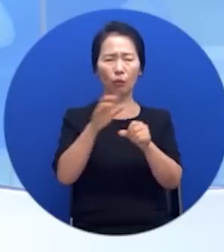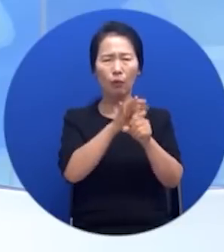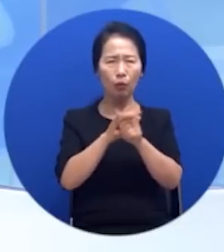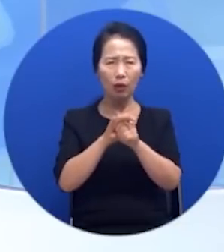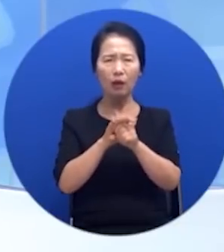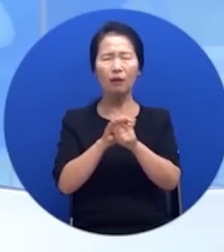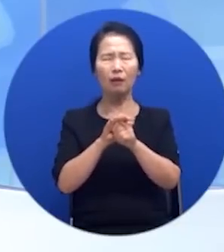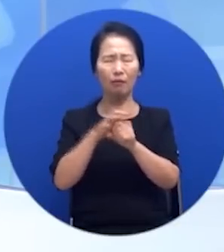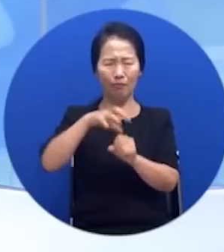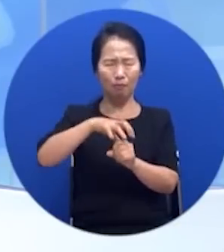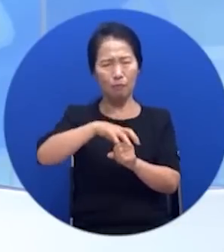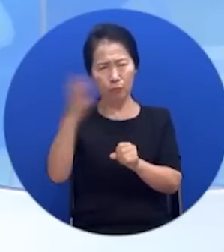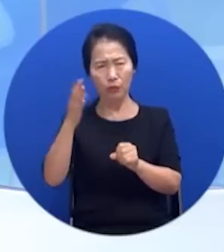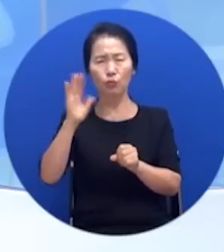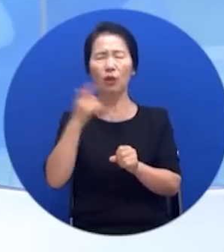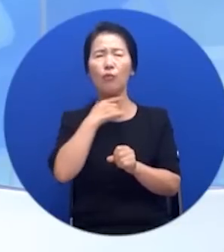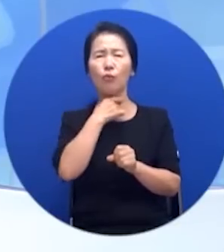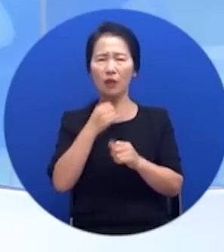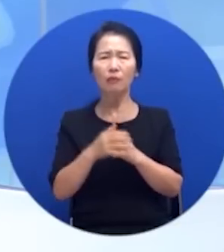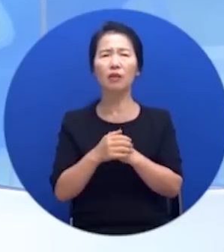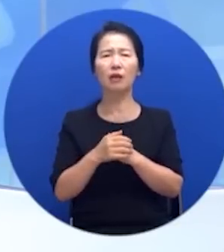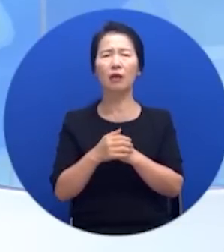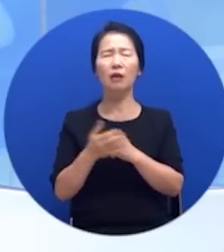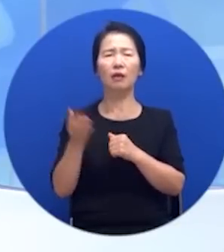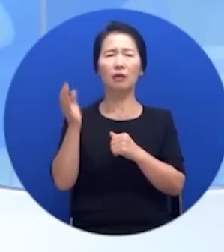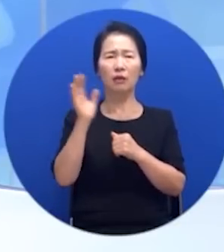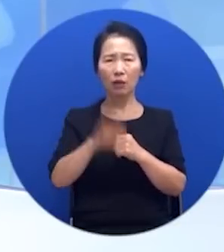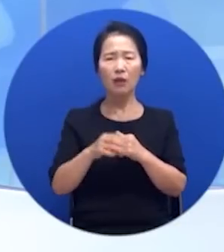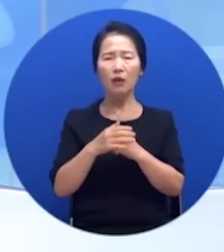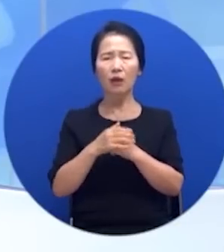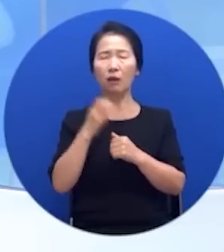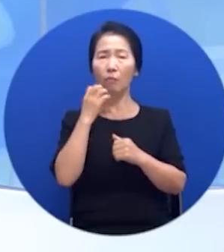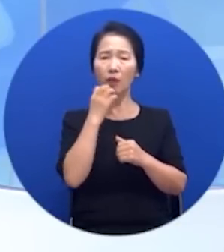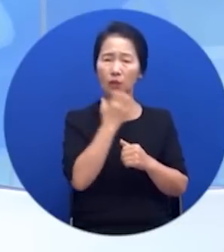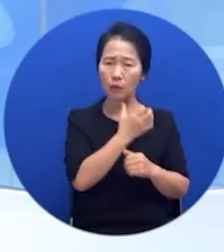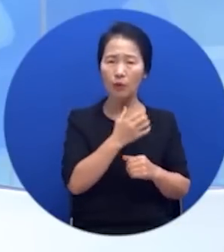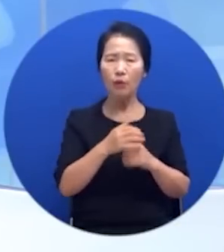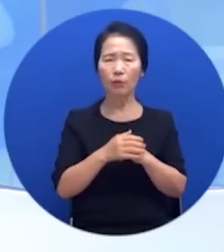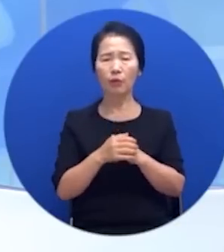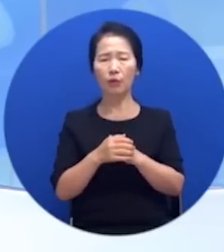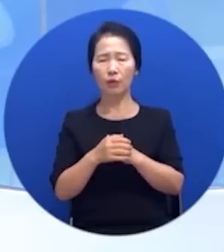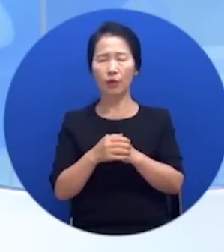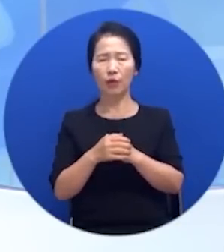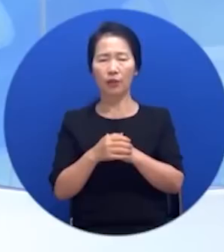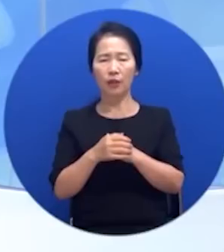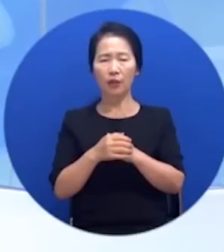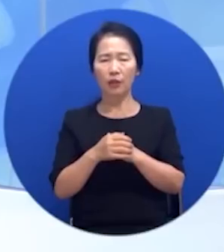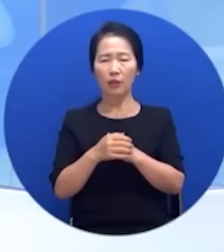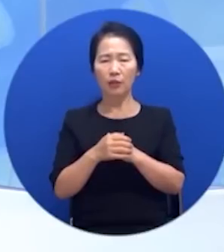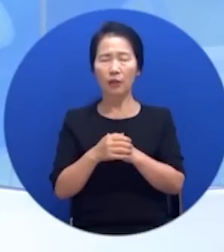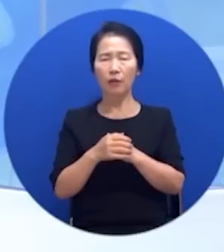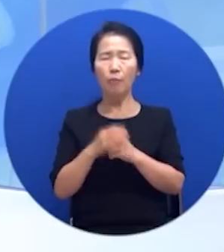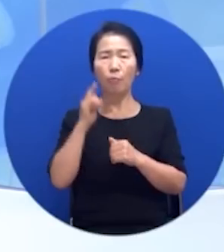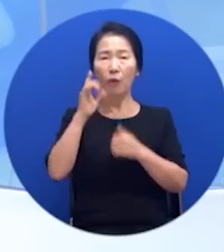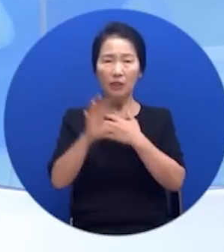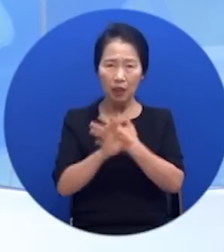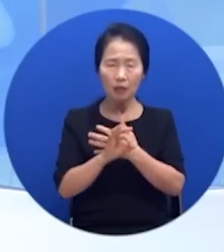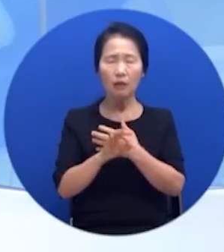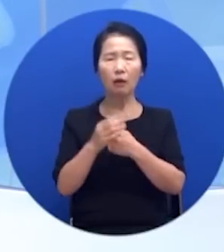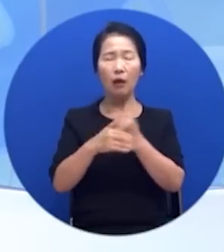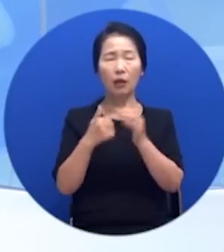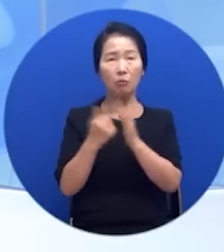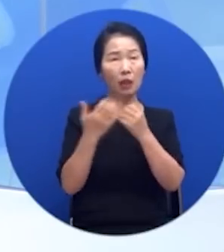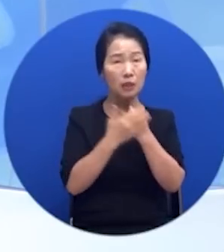기도합니다. 그런데 베드로가 군사를 욕하고 파수꾼을 욕하며 쇠문을 발로 차고 소리소리 지른다면